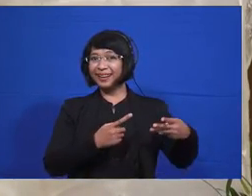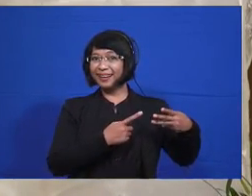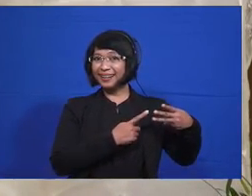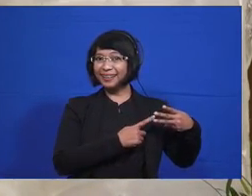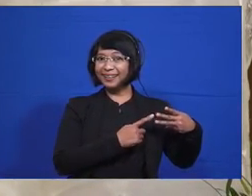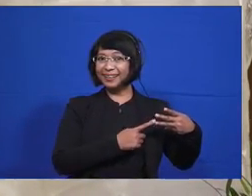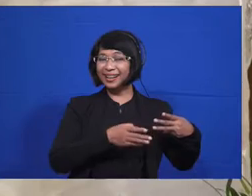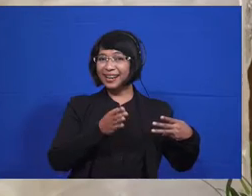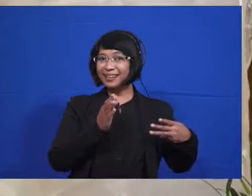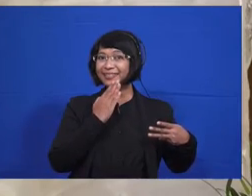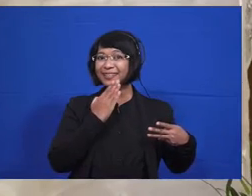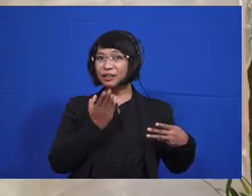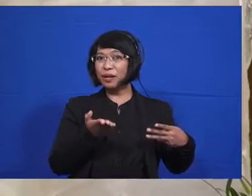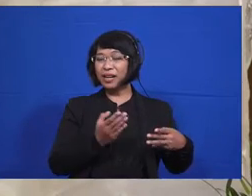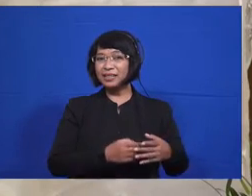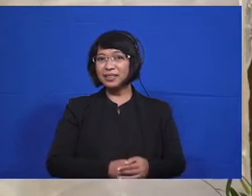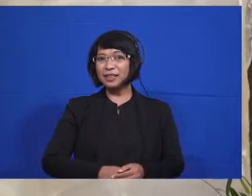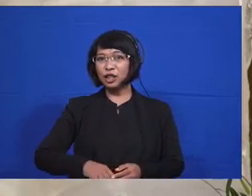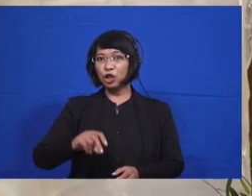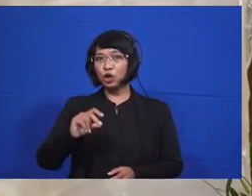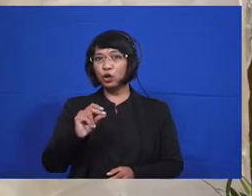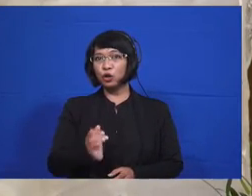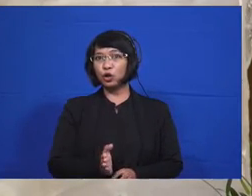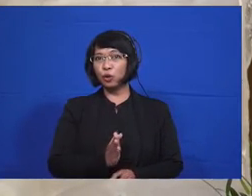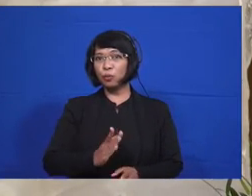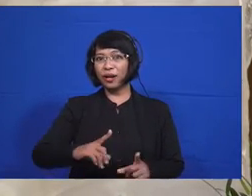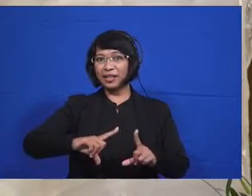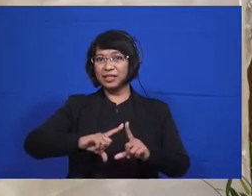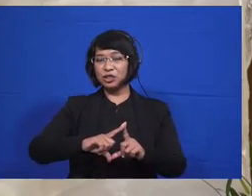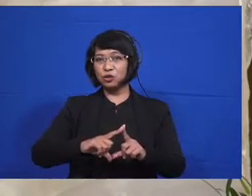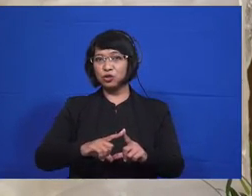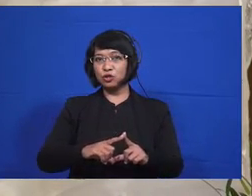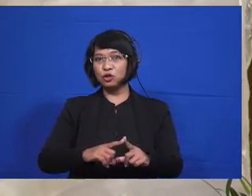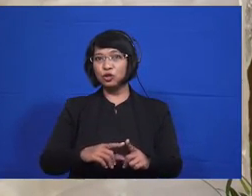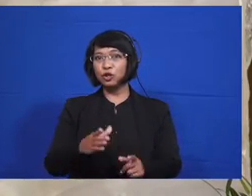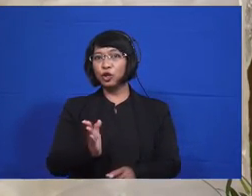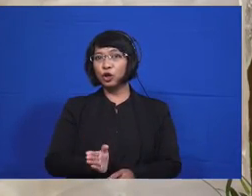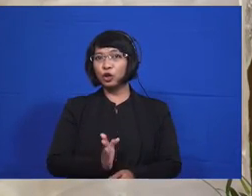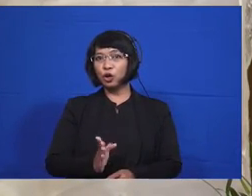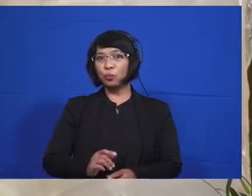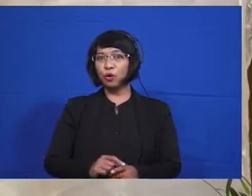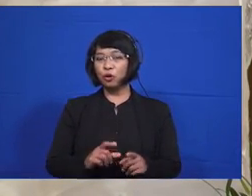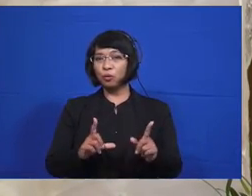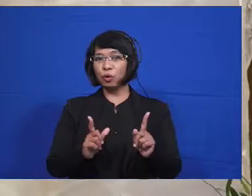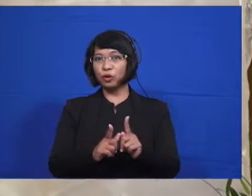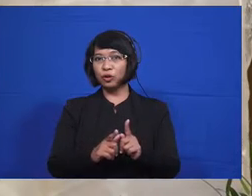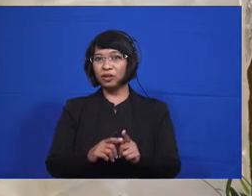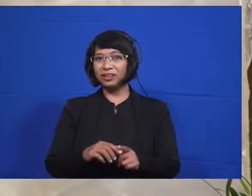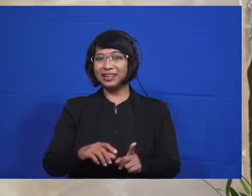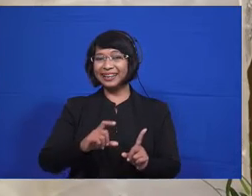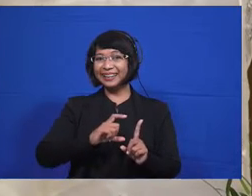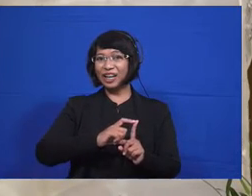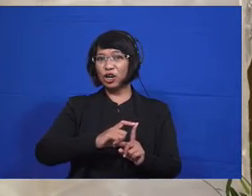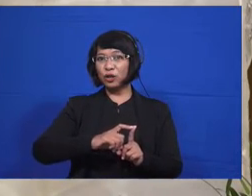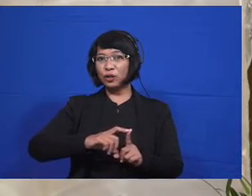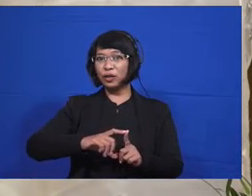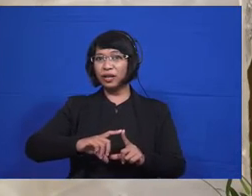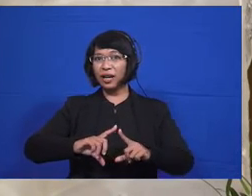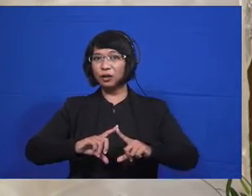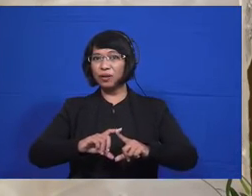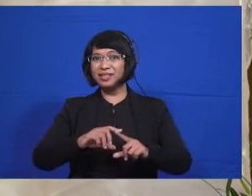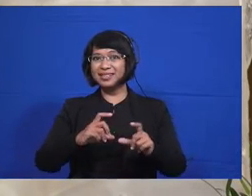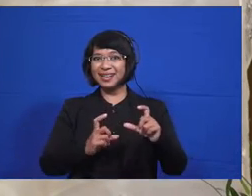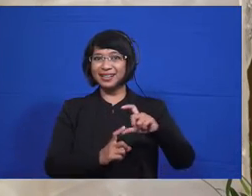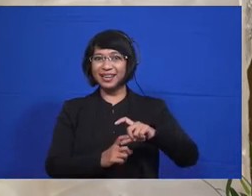Romo Alexius Dwi Arianto PR dan Romo Bernardus Irawan Heriwono PR serta Diakon Agustinus Ervan Sanjaya